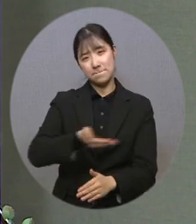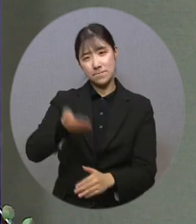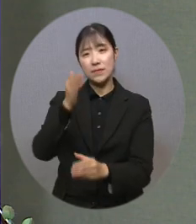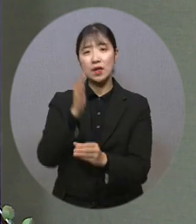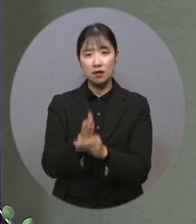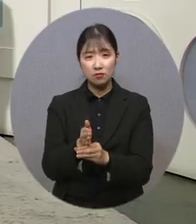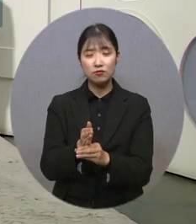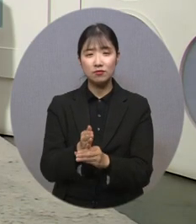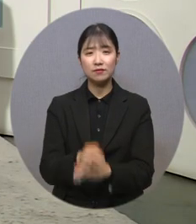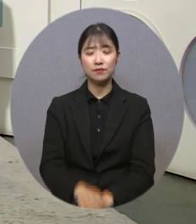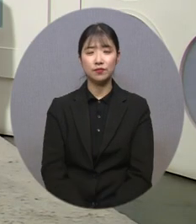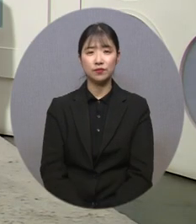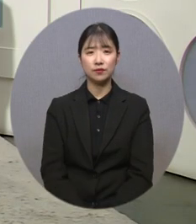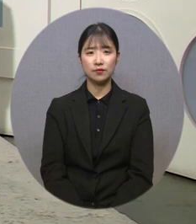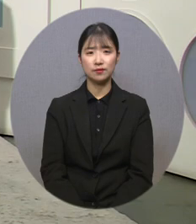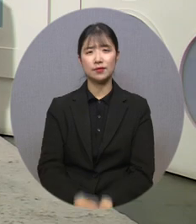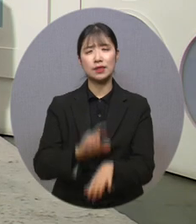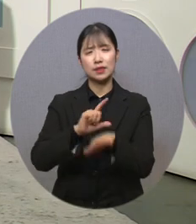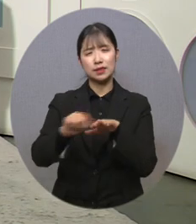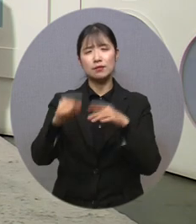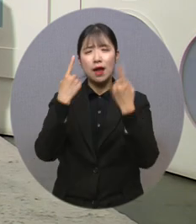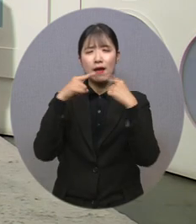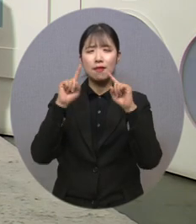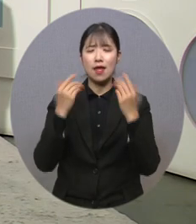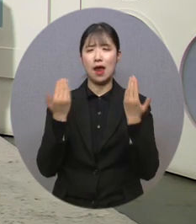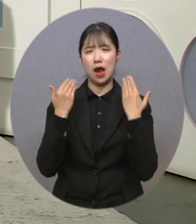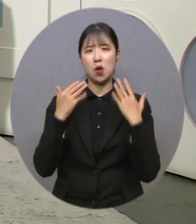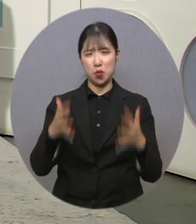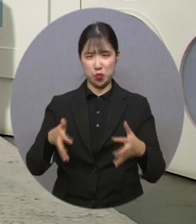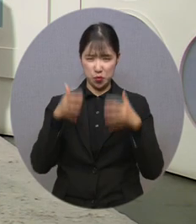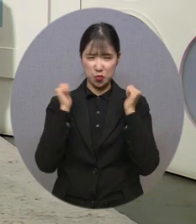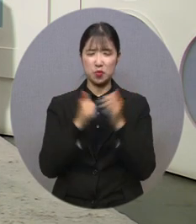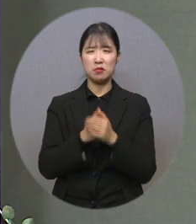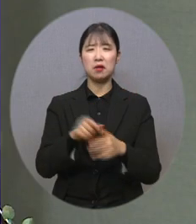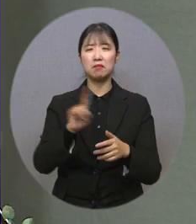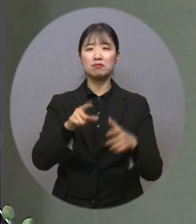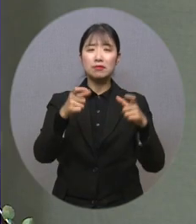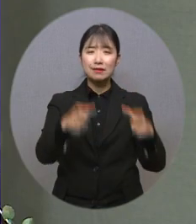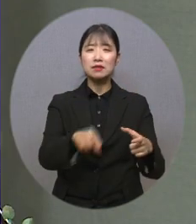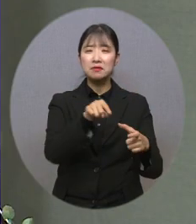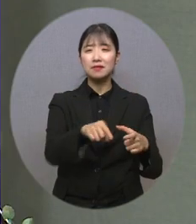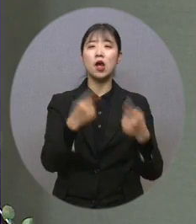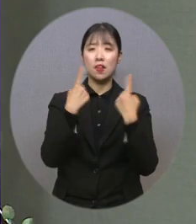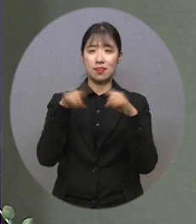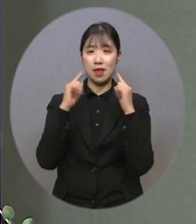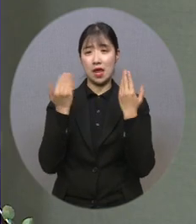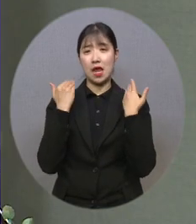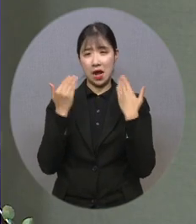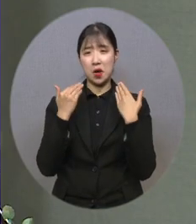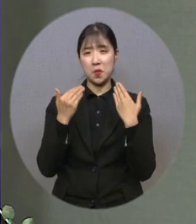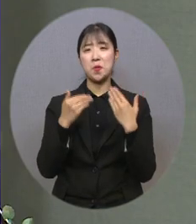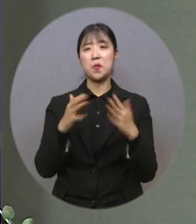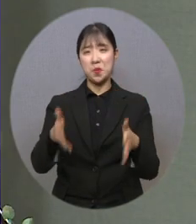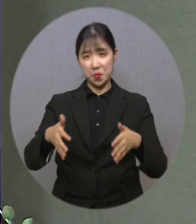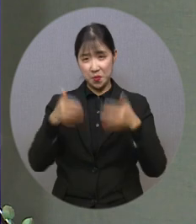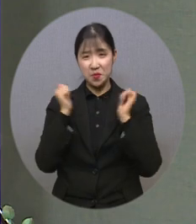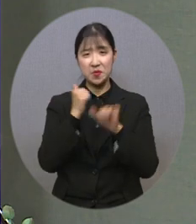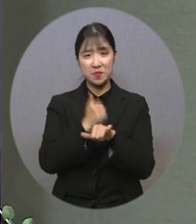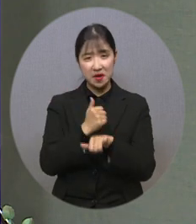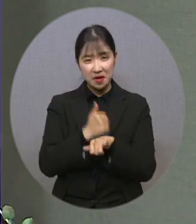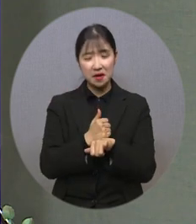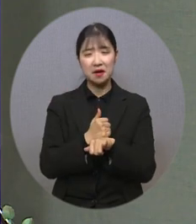이게 그래요. 지방대학 출신이다 또는 뭐 지역 대학의 출신이다 해가지고 여러 가지